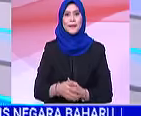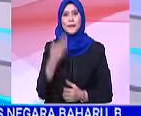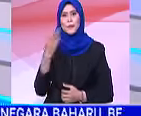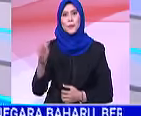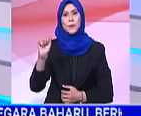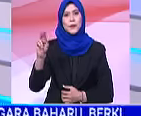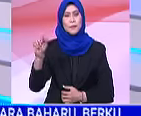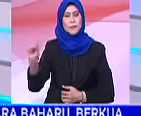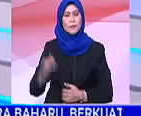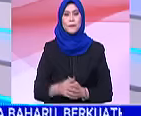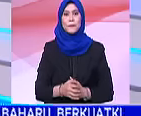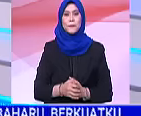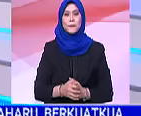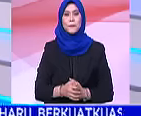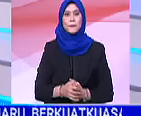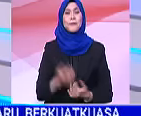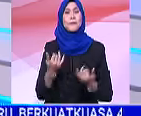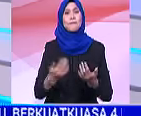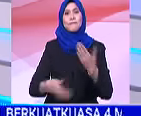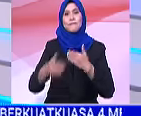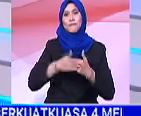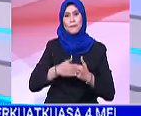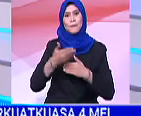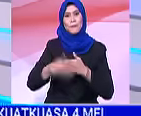Anas. Berita wilayah akan kembali selepas ini.